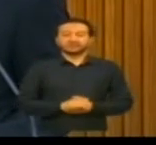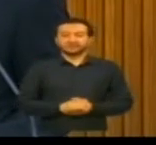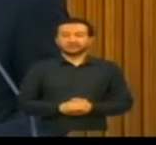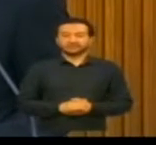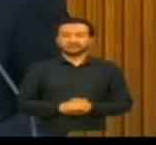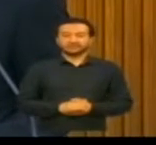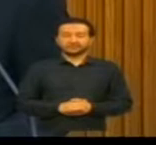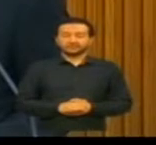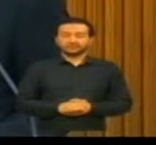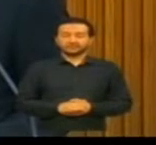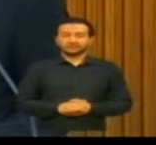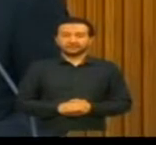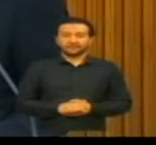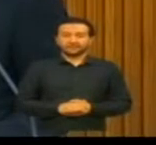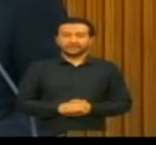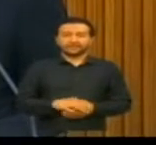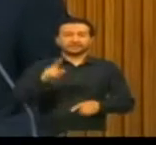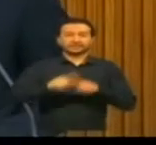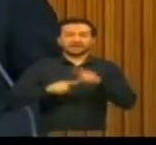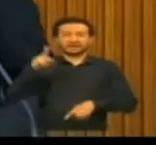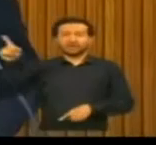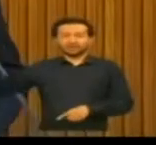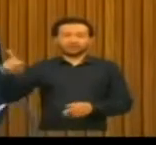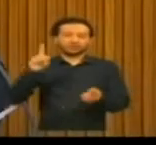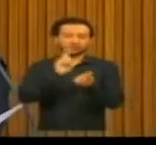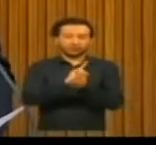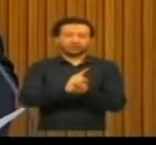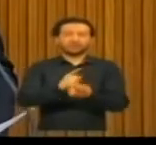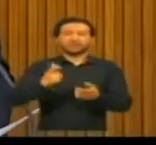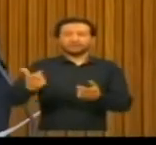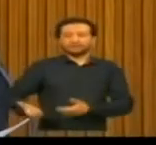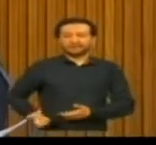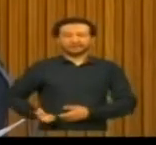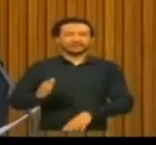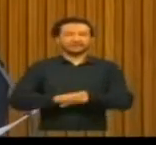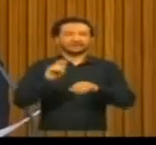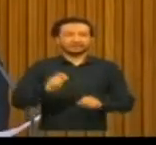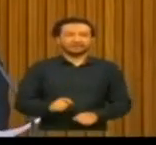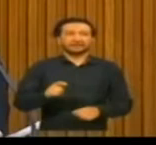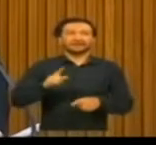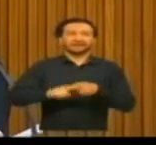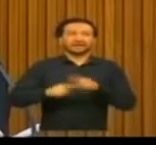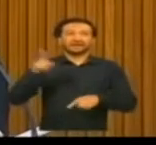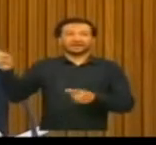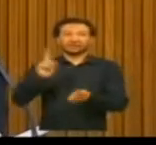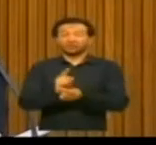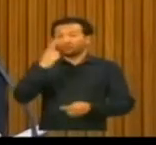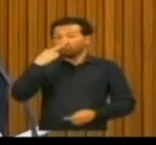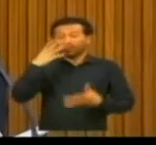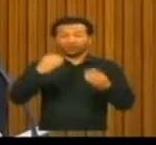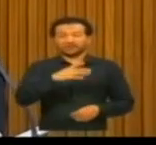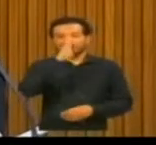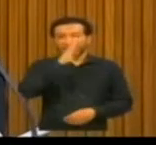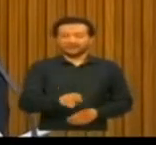Sarayın önünde bekçilik yapanlar sarayın önünde nöbet tutanlar